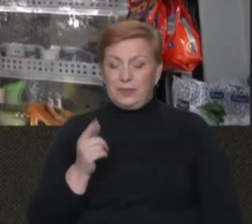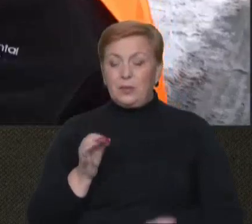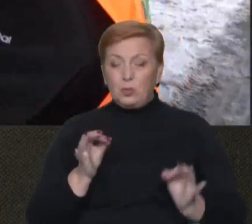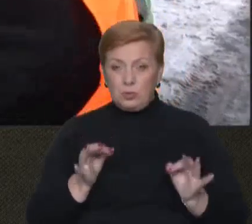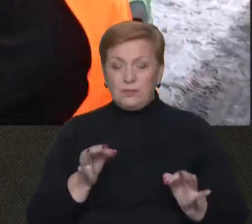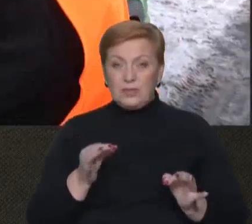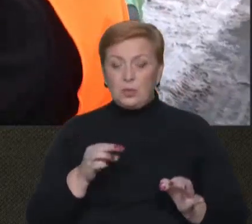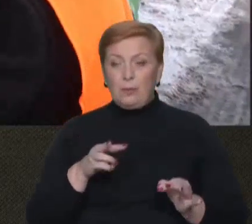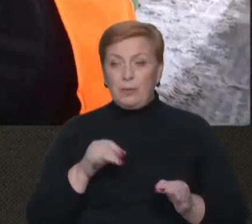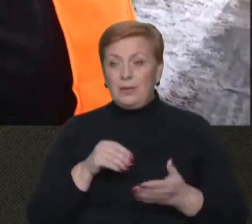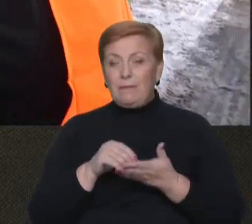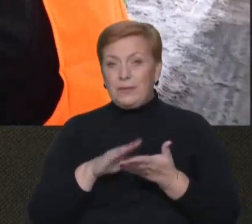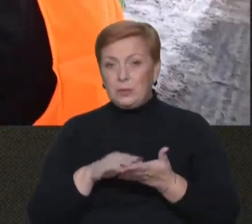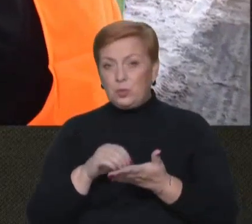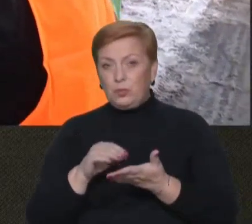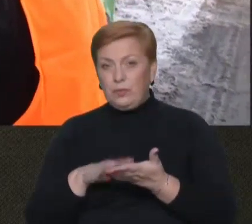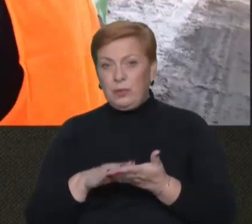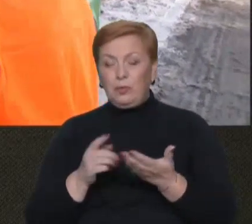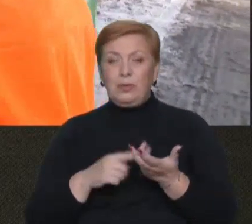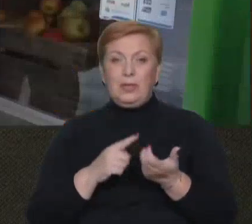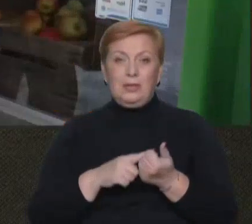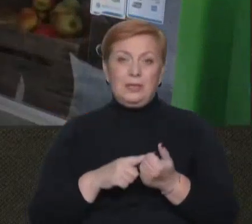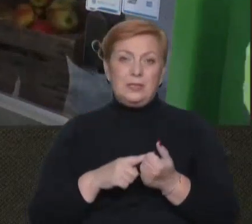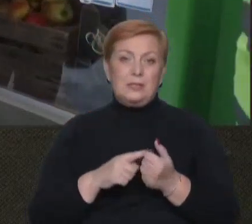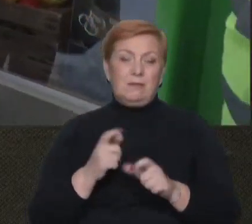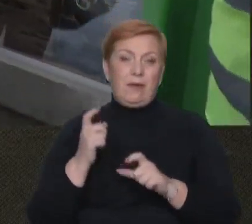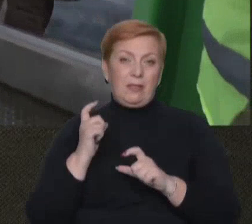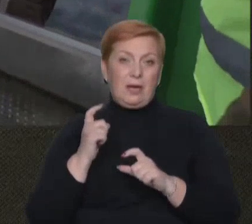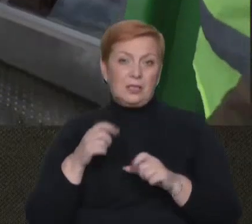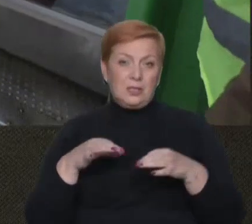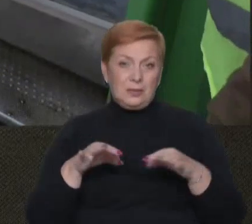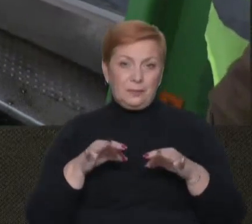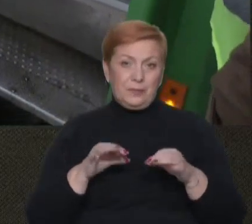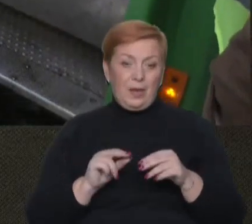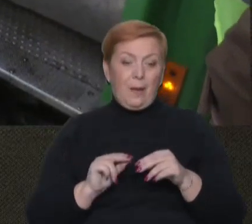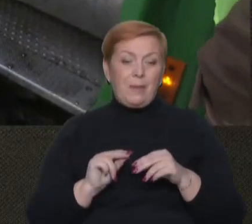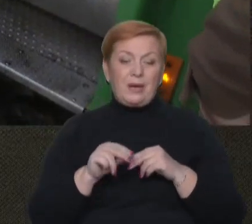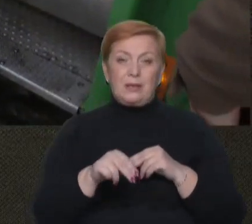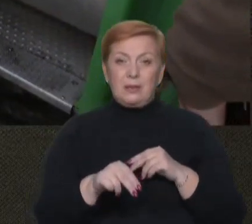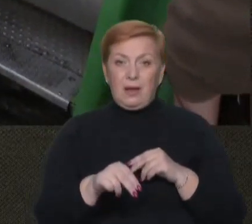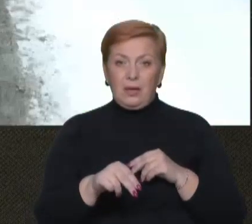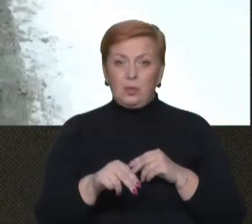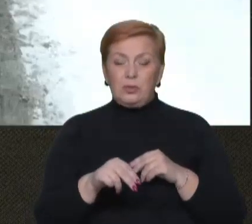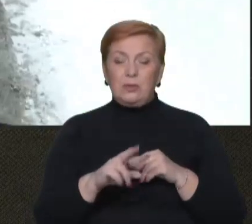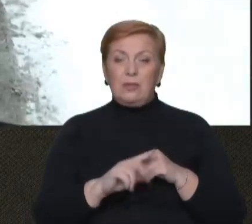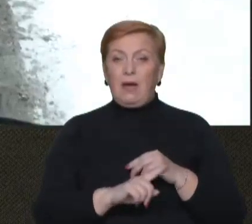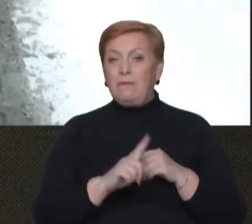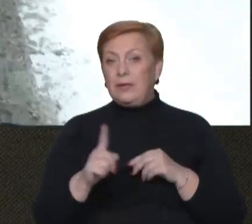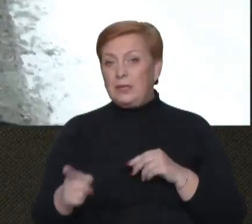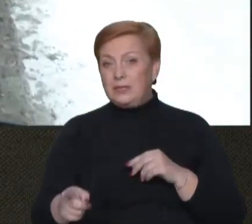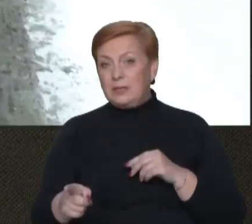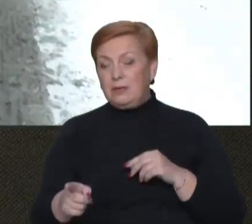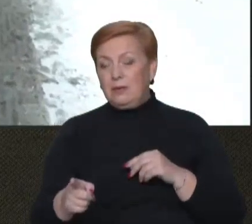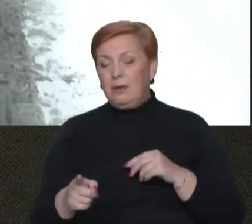фіксуємо що певну кількість вантажни транспортних засобів за добу перетинає кордон як на виїзд з